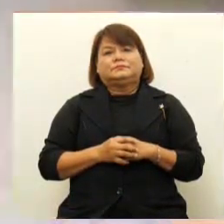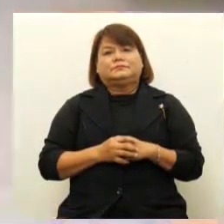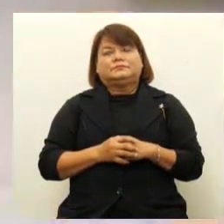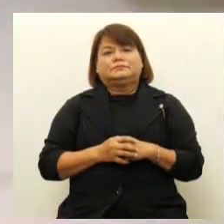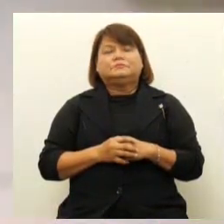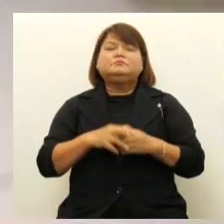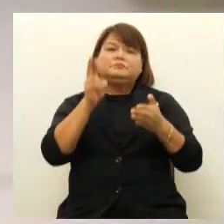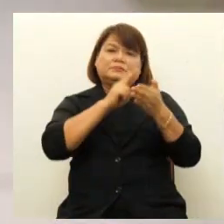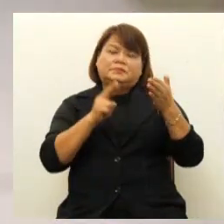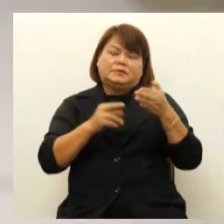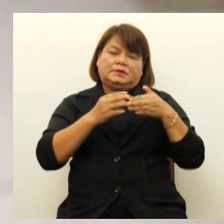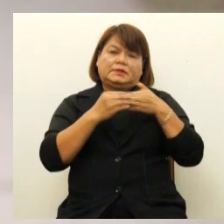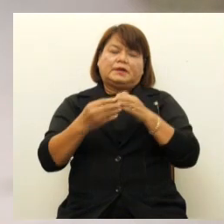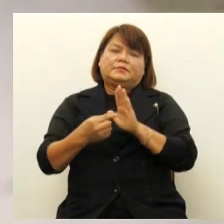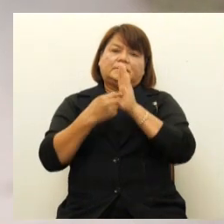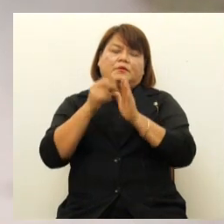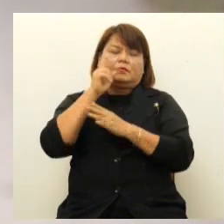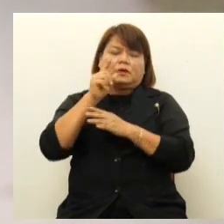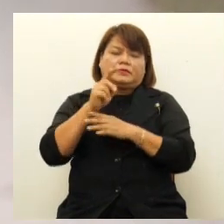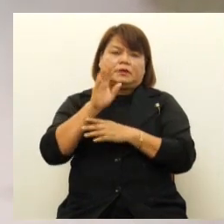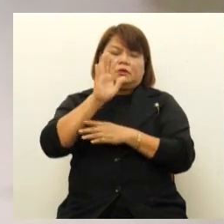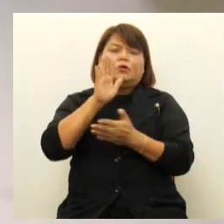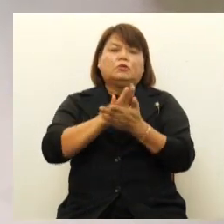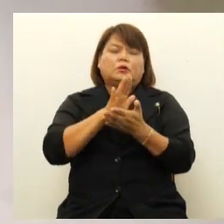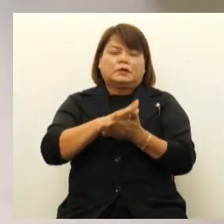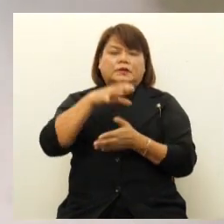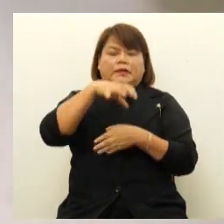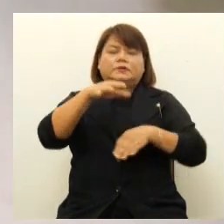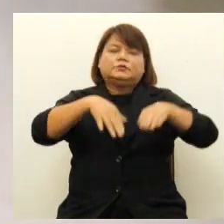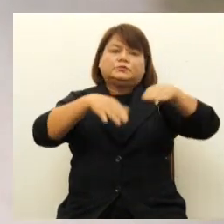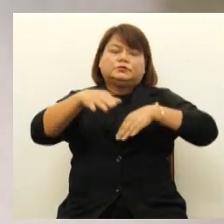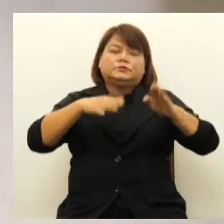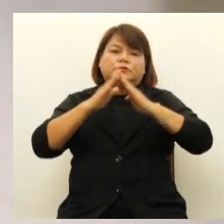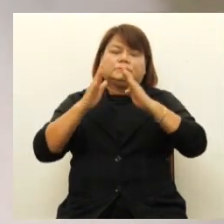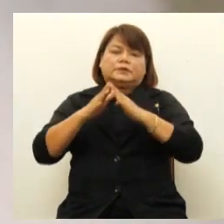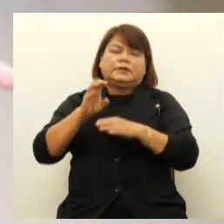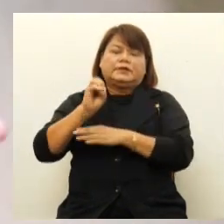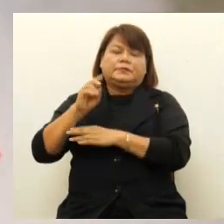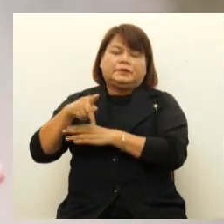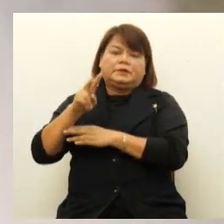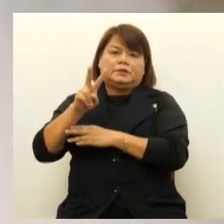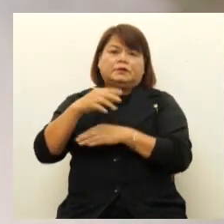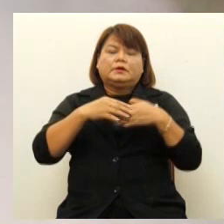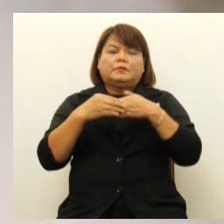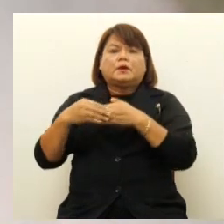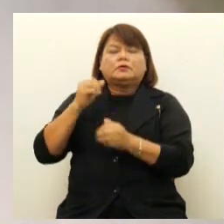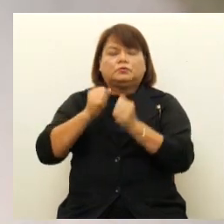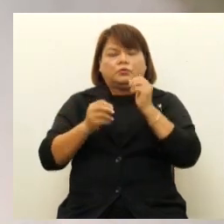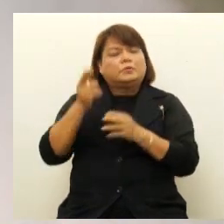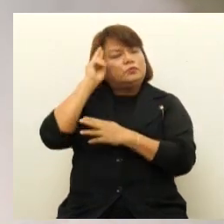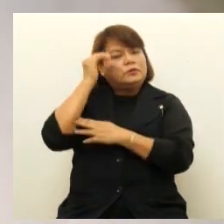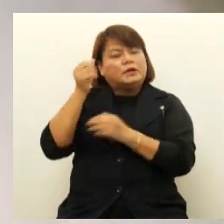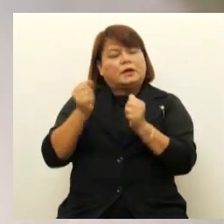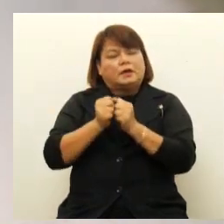เป็นรายการที่จะนำเสนอข้อมูลข่าวสารของโรงเรียนและในชุมชนค่ะและส่วน EP ที่2นะคะเราจะนำพาทุกท่านไปทำความรู้จักกับประเ